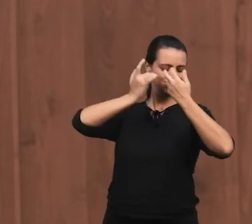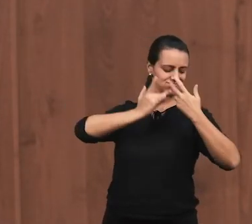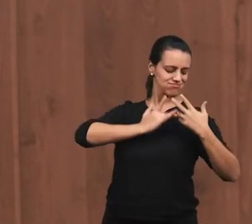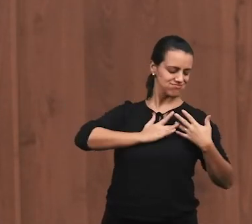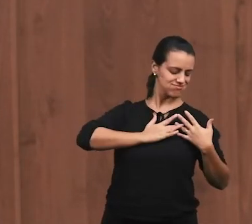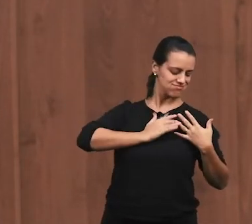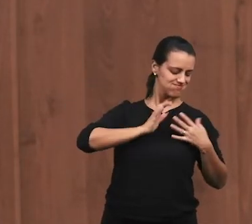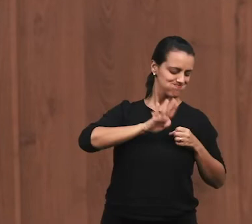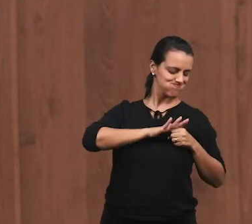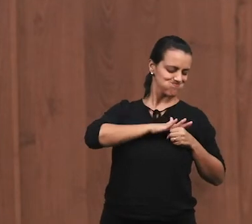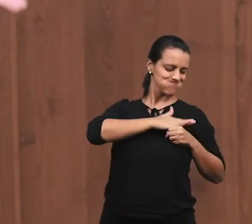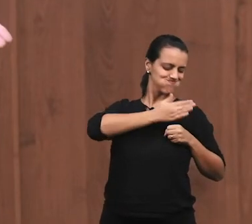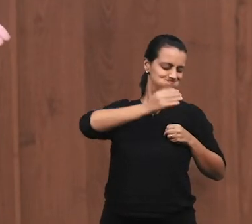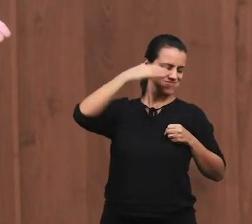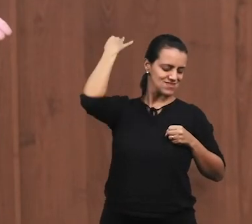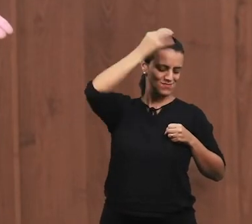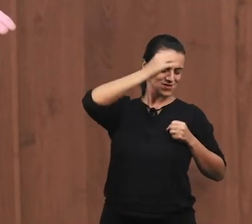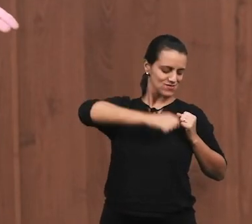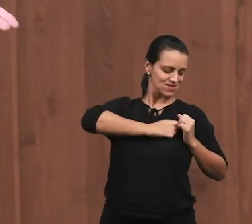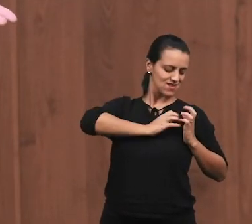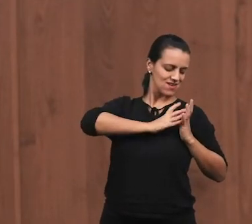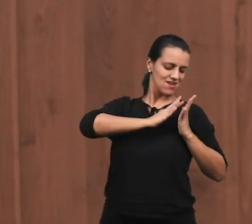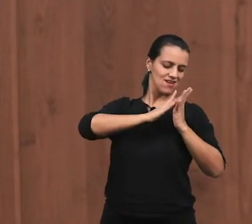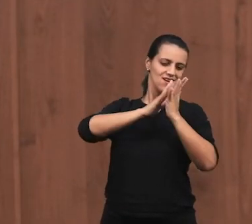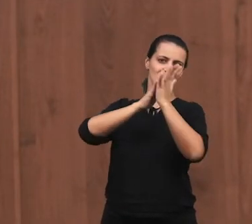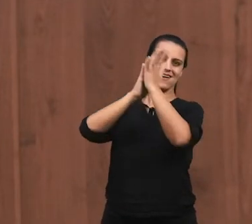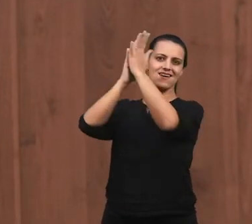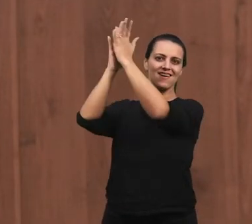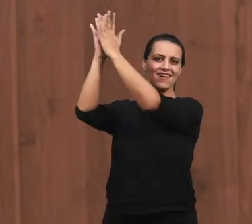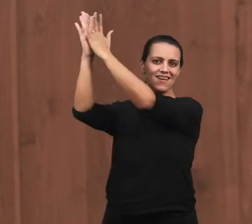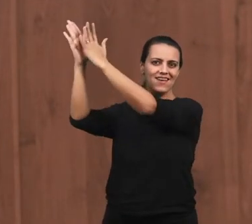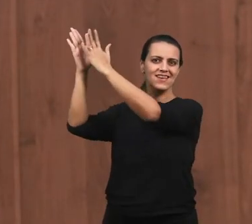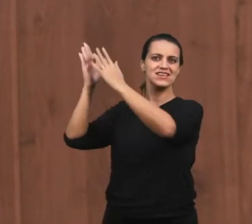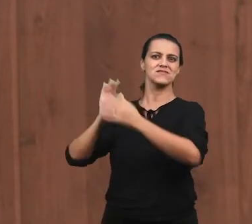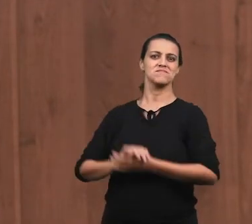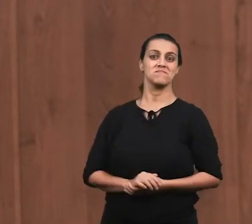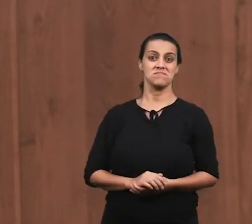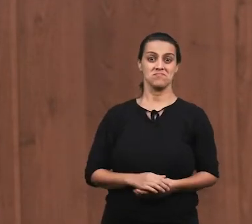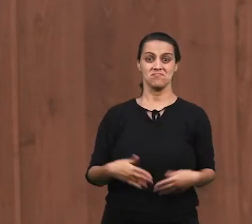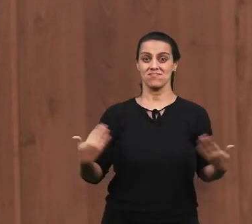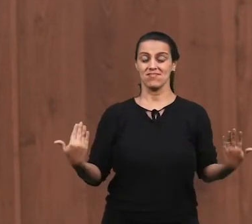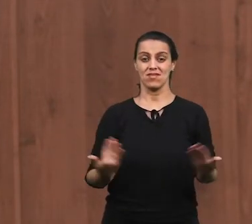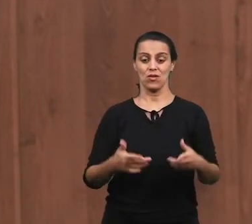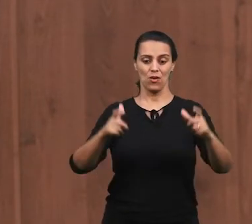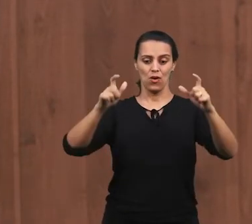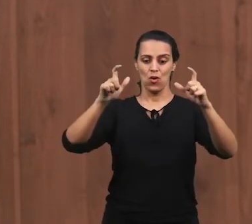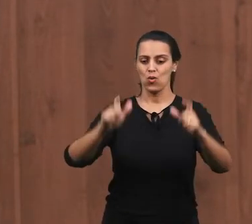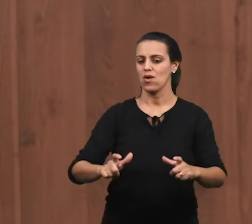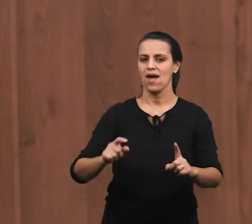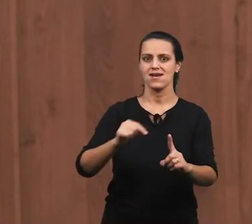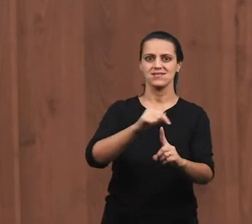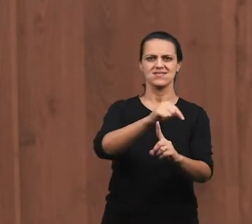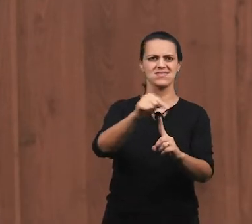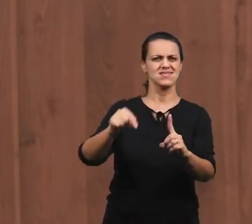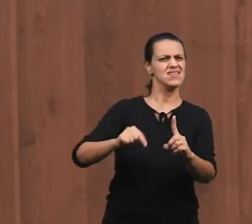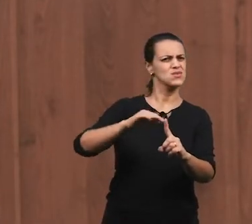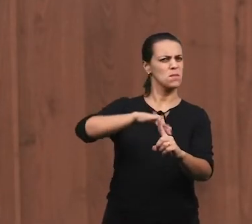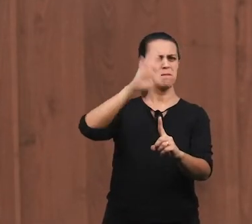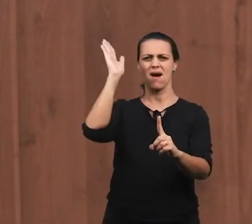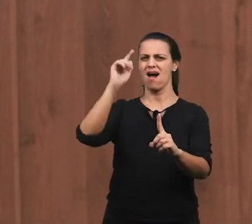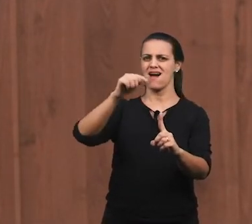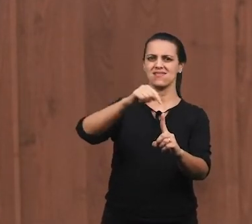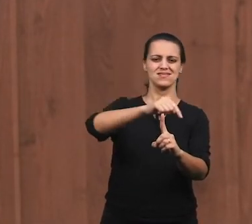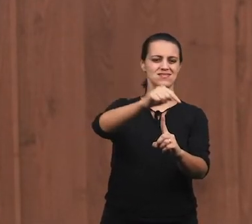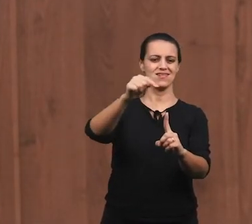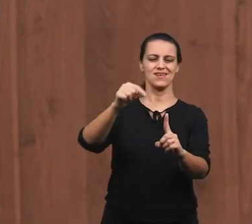алтаре. Это было особенное курение. И огонь, который брался, он брался